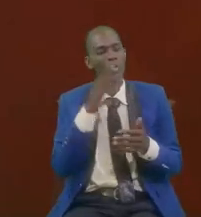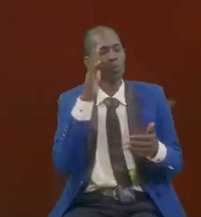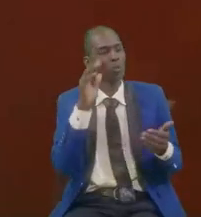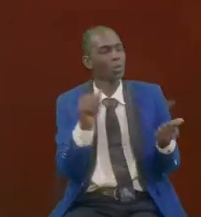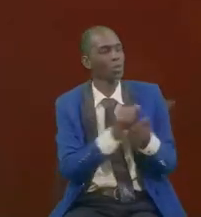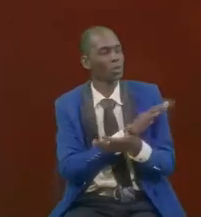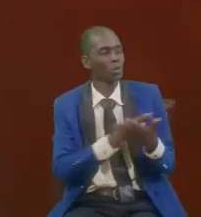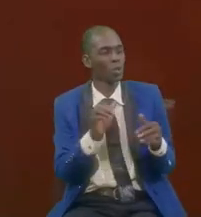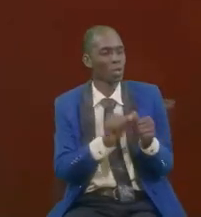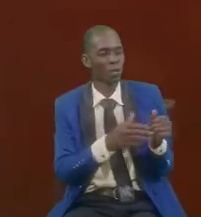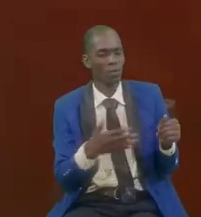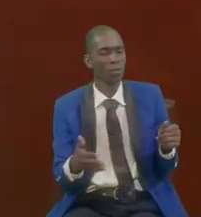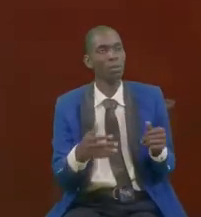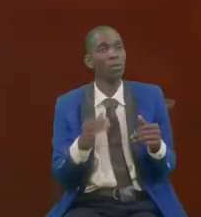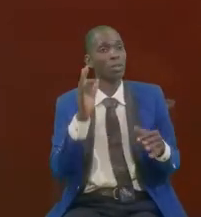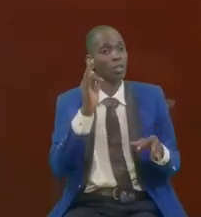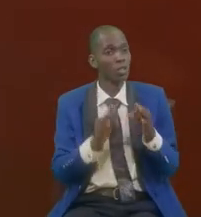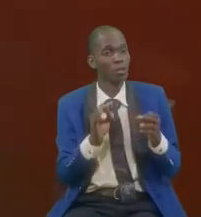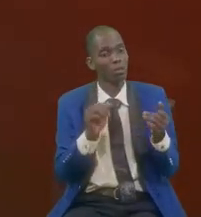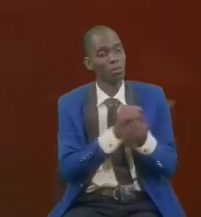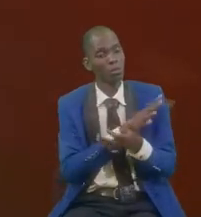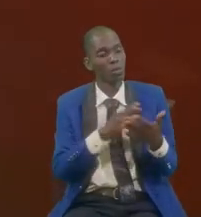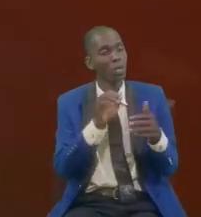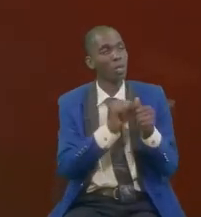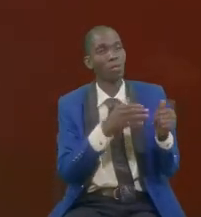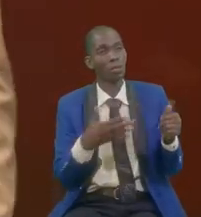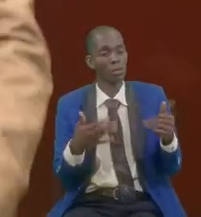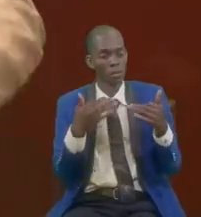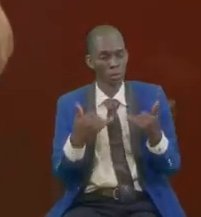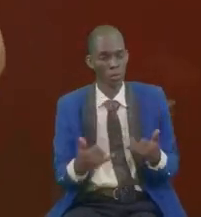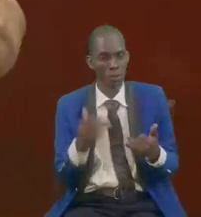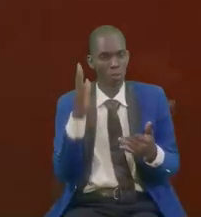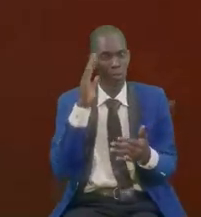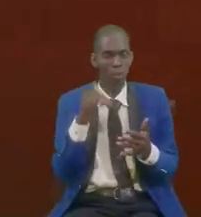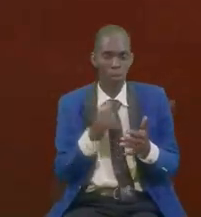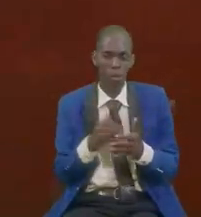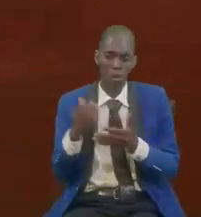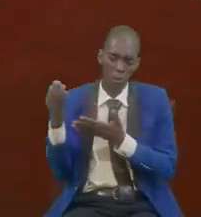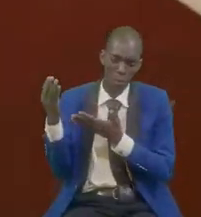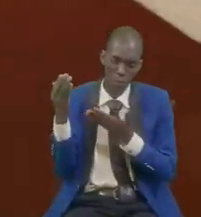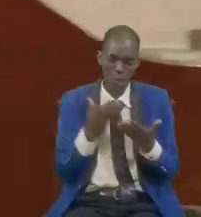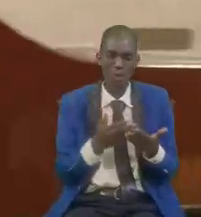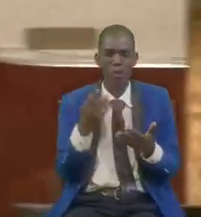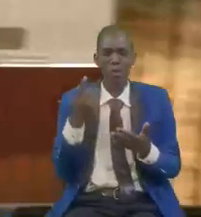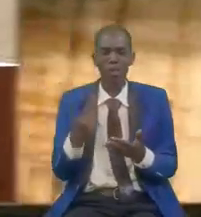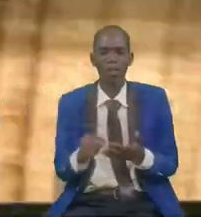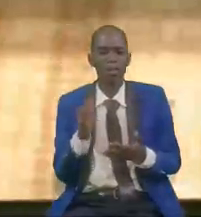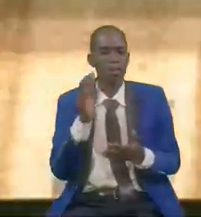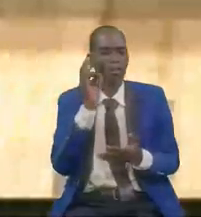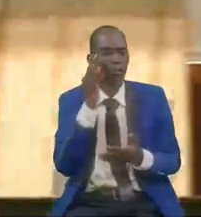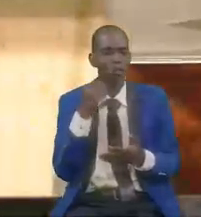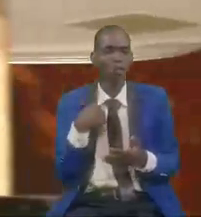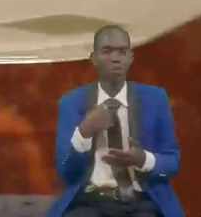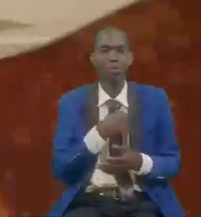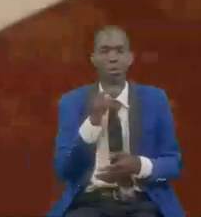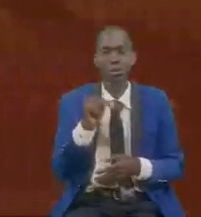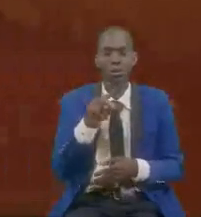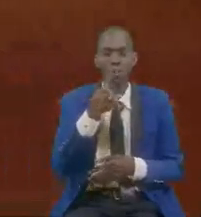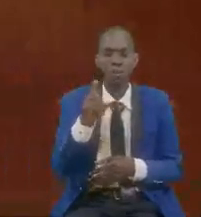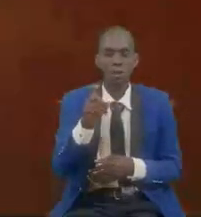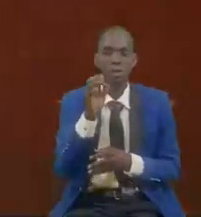détruire tout va apporter la nourriture que nous demandons. Si nous allons avoir